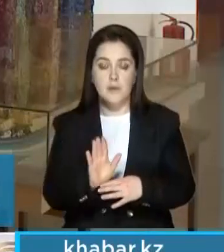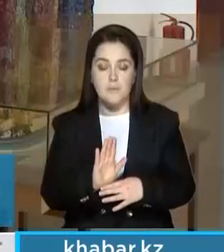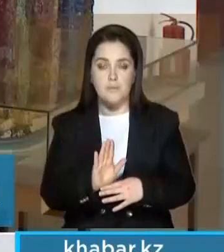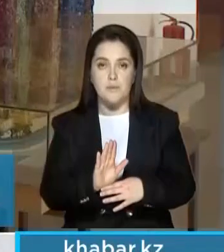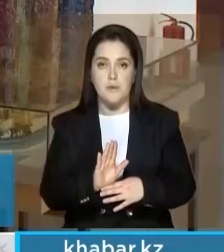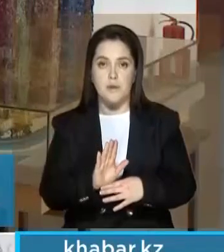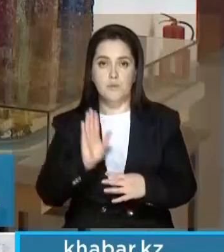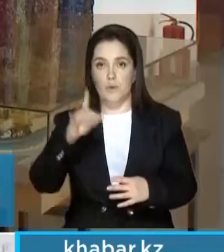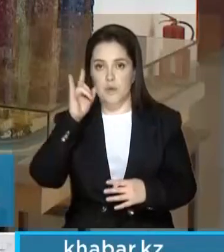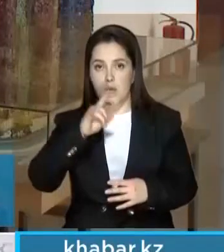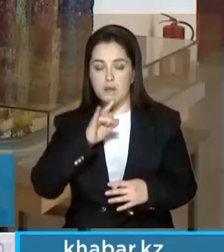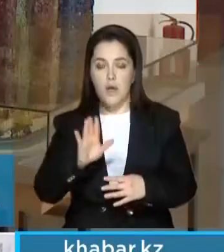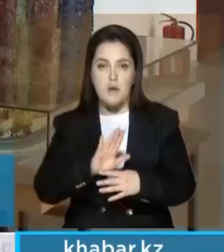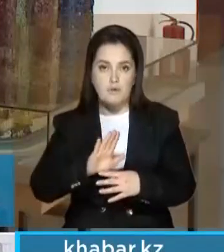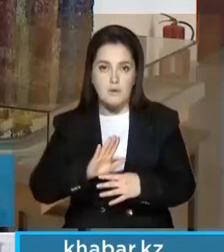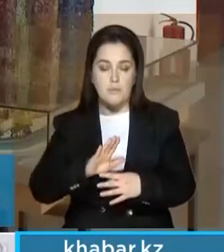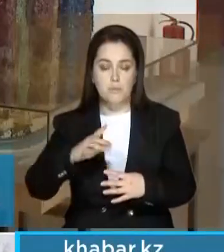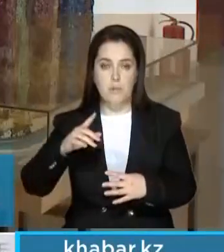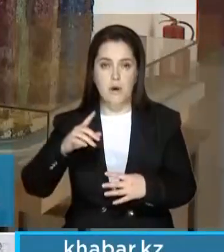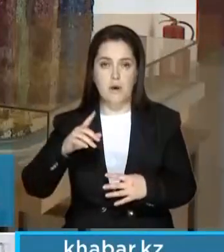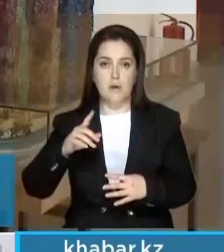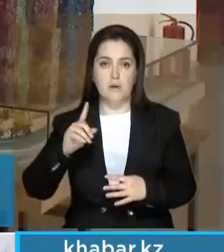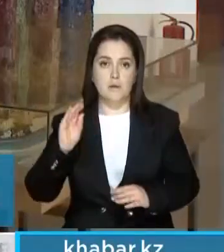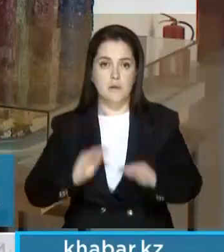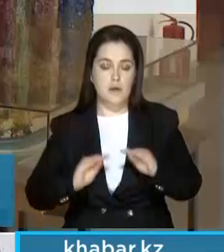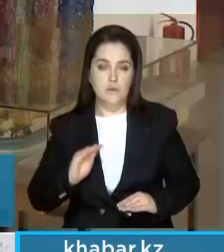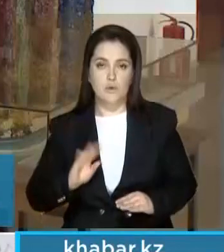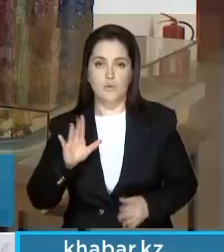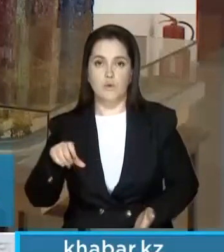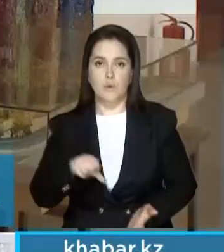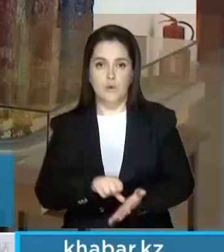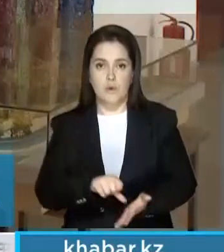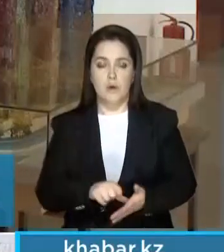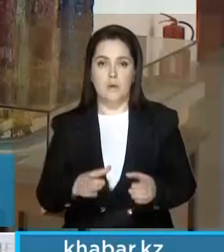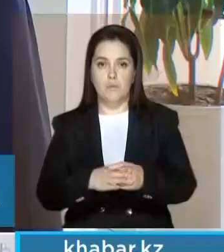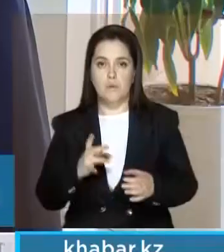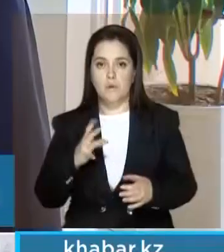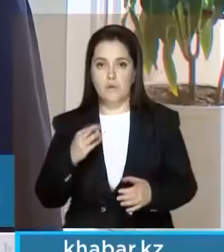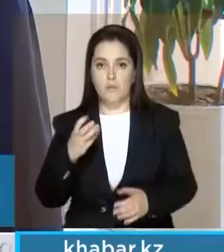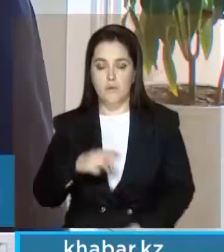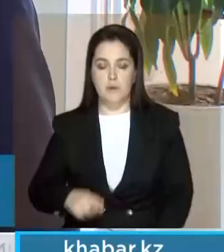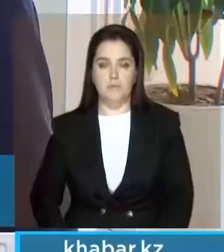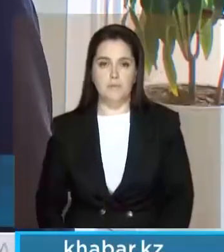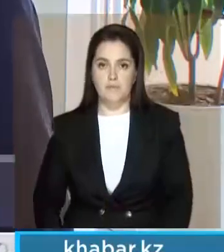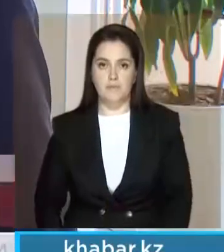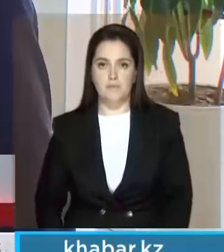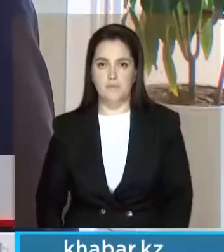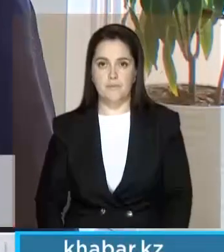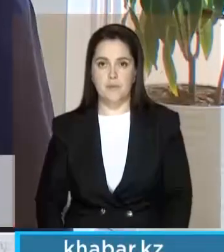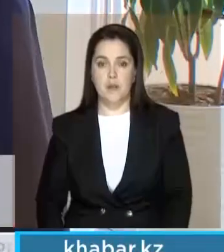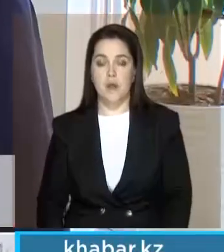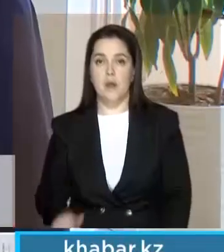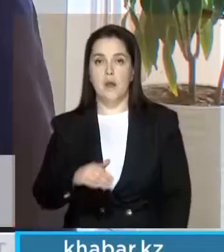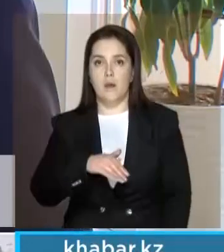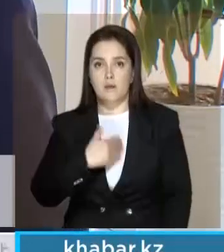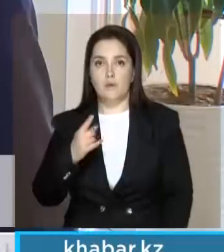который Казахфильм создаёт в этом проекте будут участвовать команда номат хотелось бы всё-таки вместе помочь